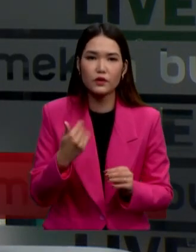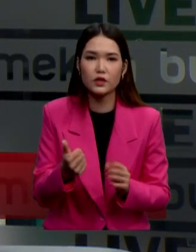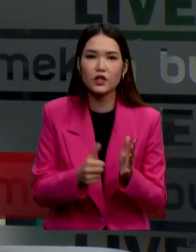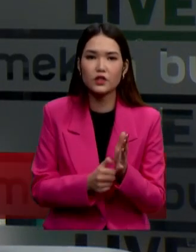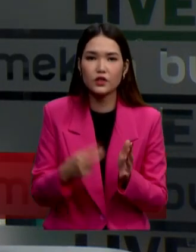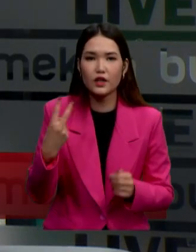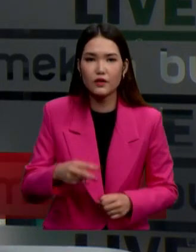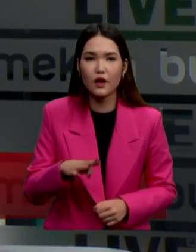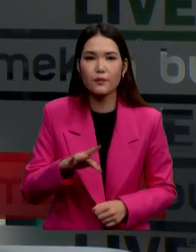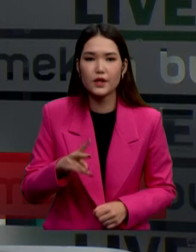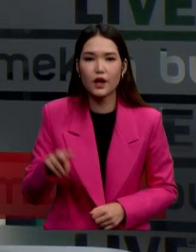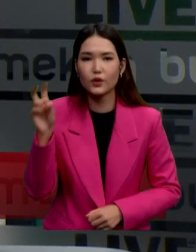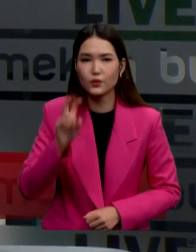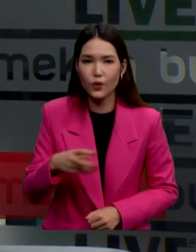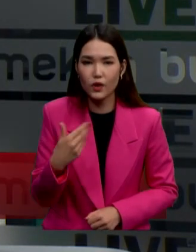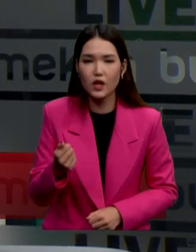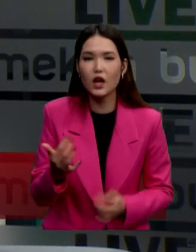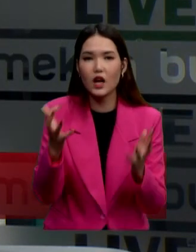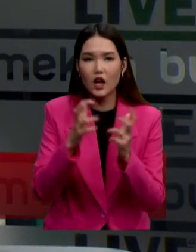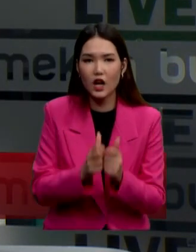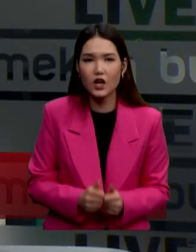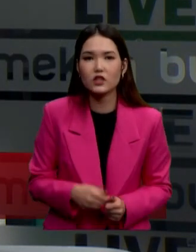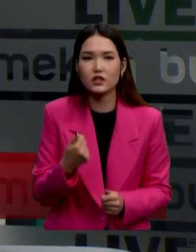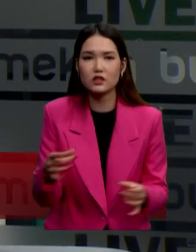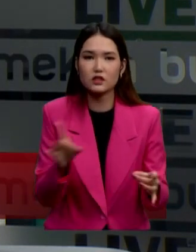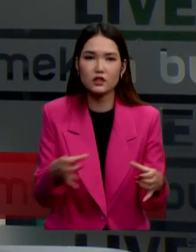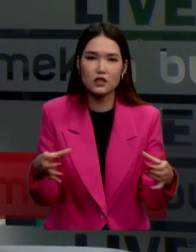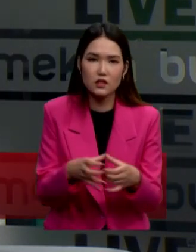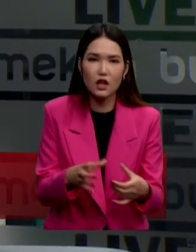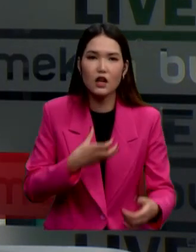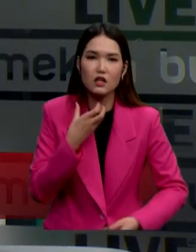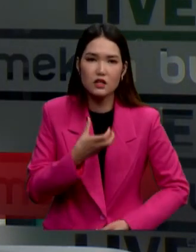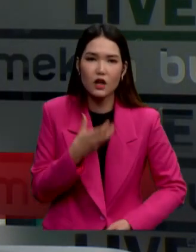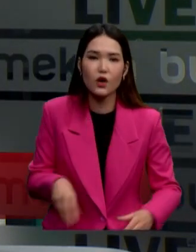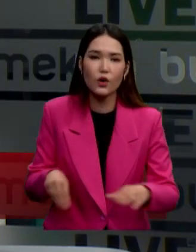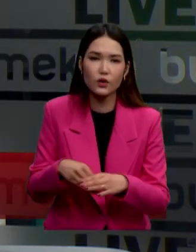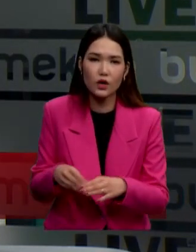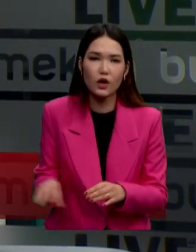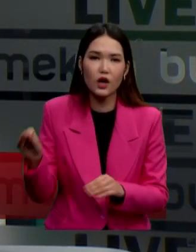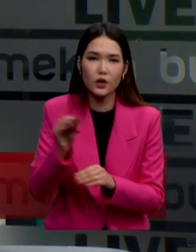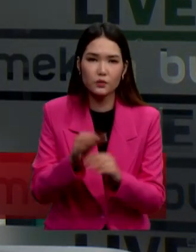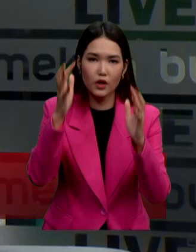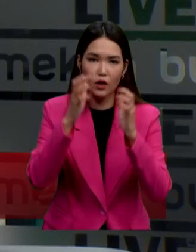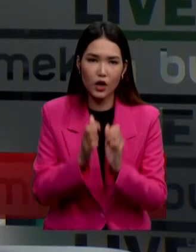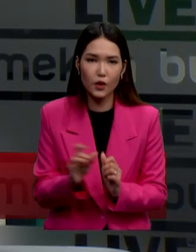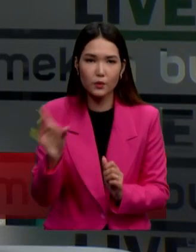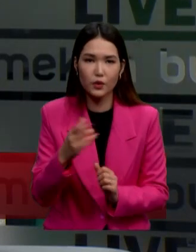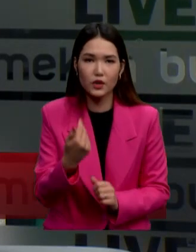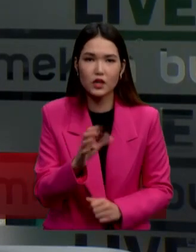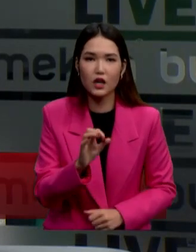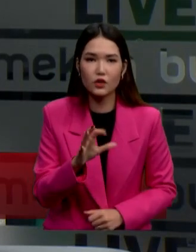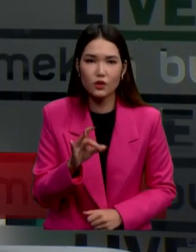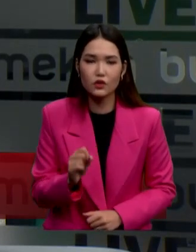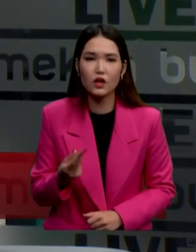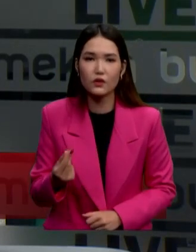составляет 620 миллиардов долларов. Расчеты Федеральной корпорации по страхованию вкладов приводятся в аналитическом обзоре от